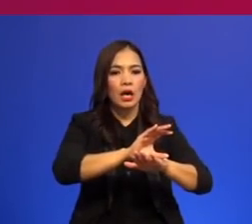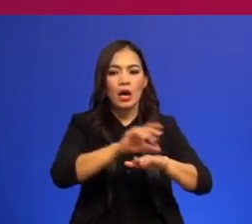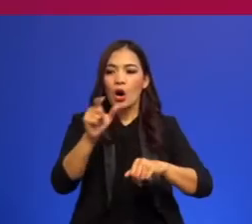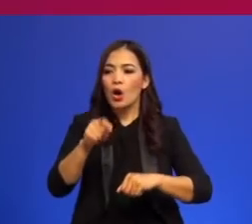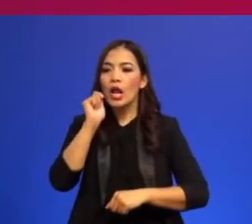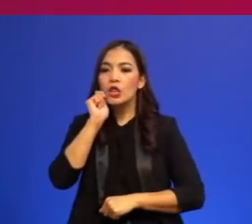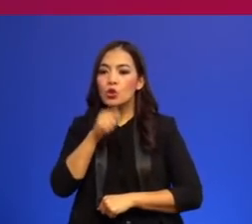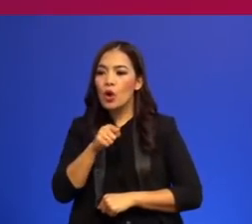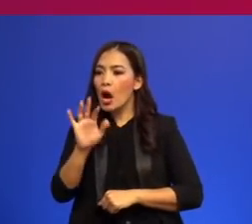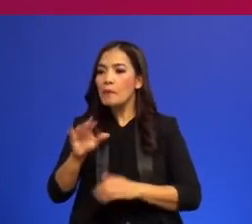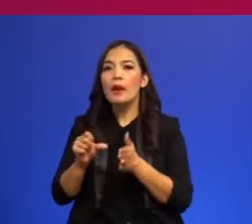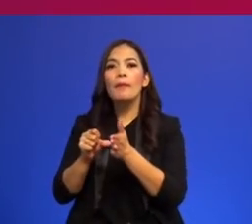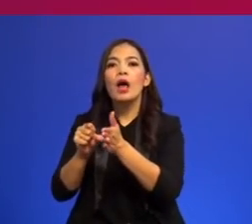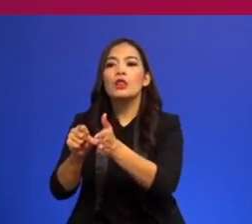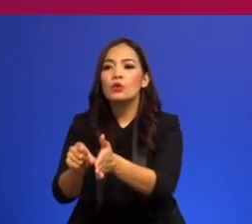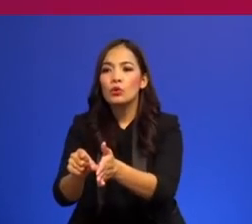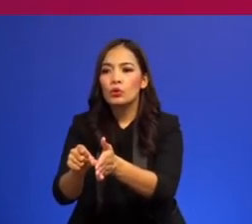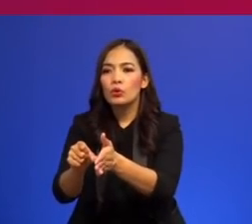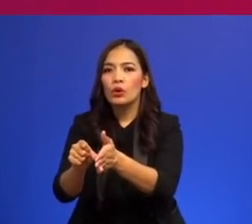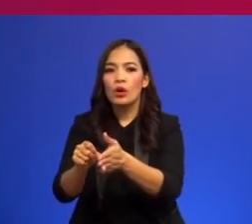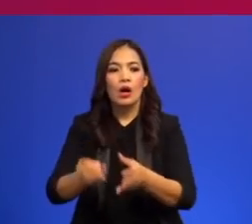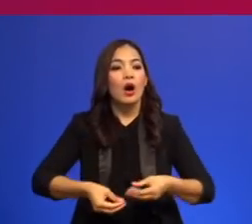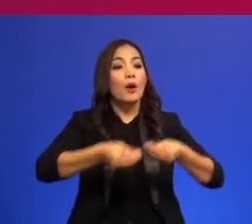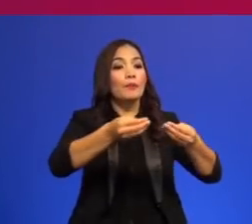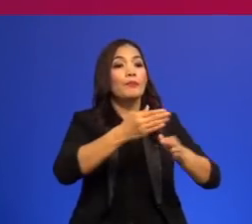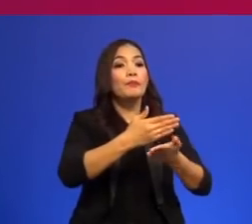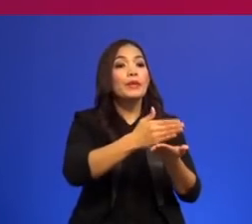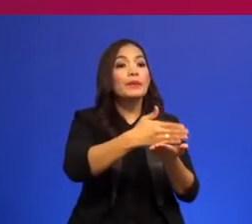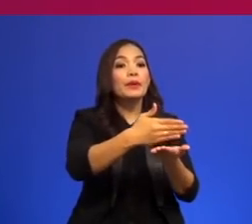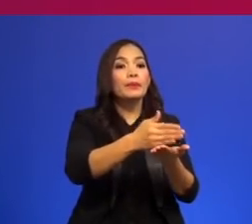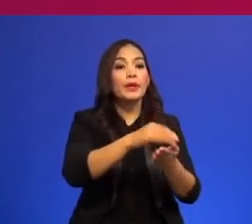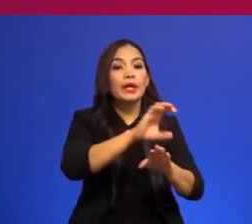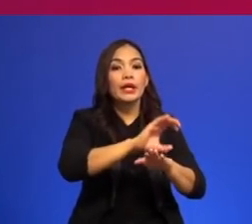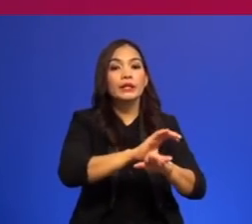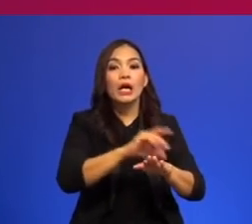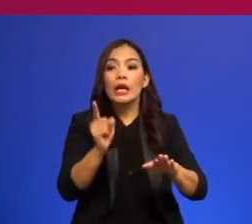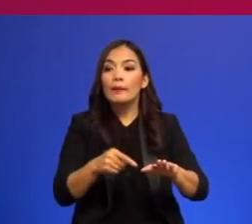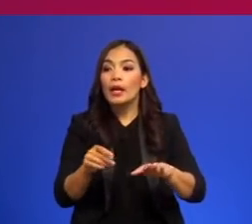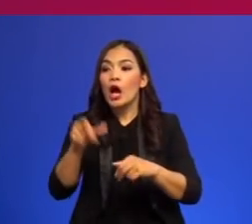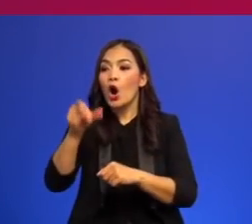Mertua tidak pernah dibantu. Dia lebih senang loh memberi uang di gereja daripada mertua.